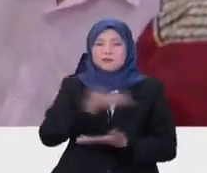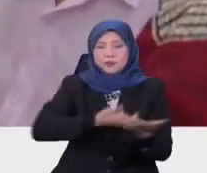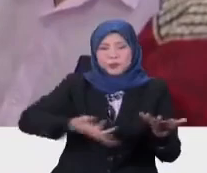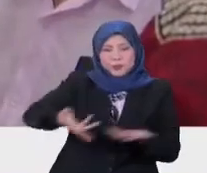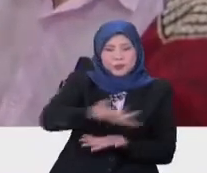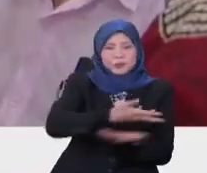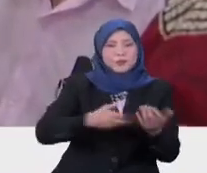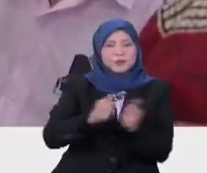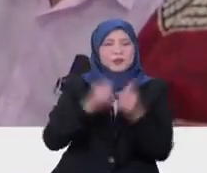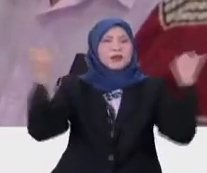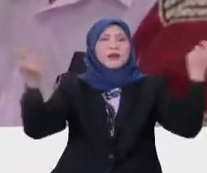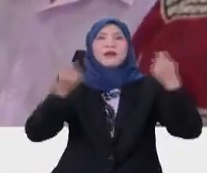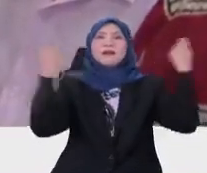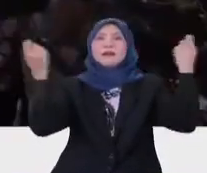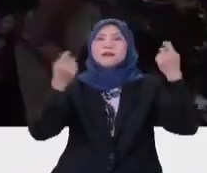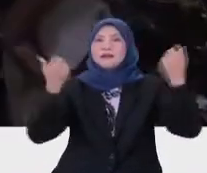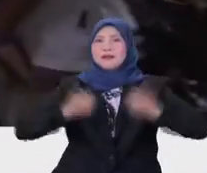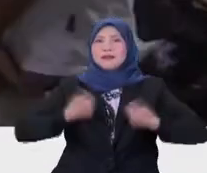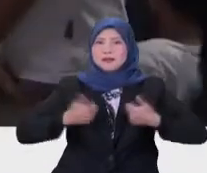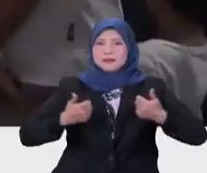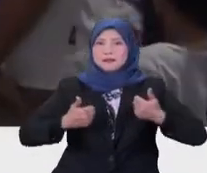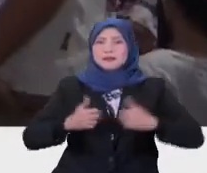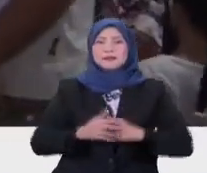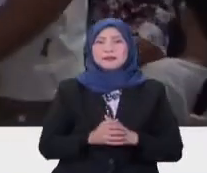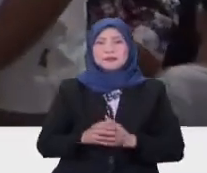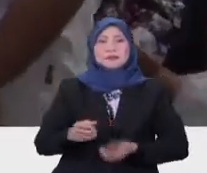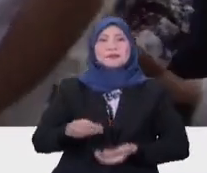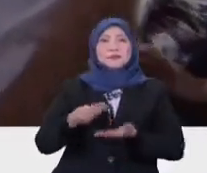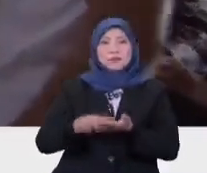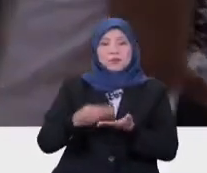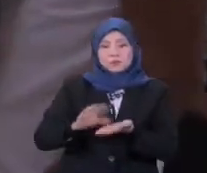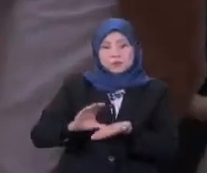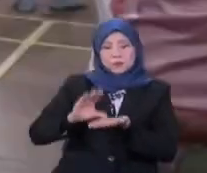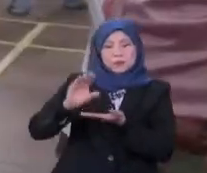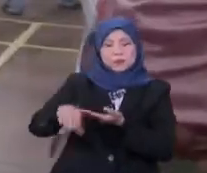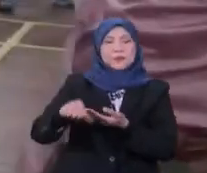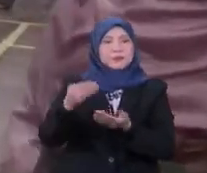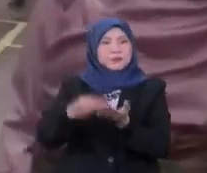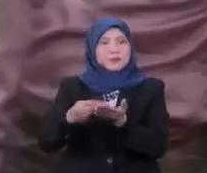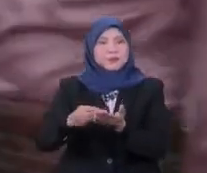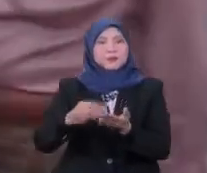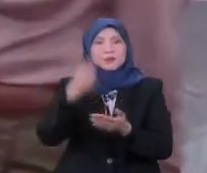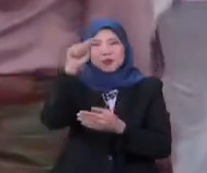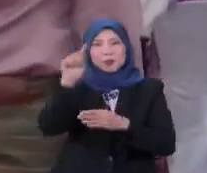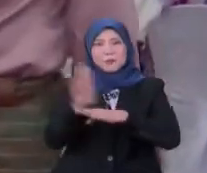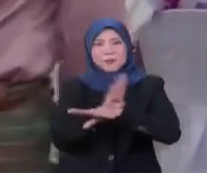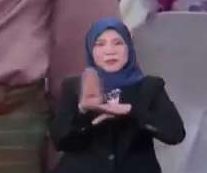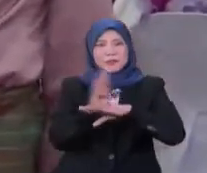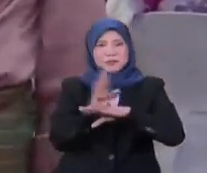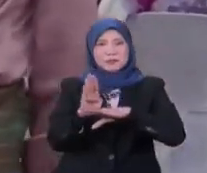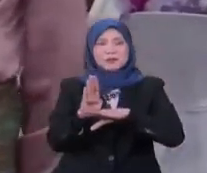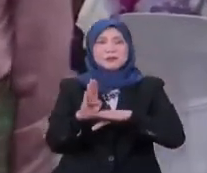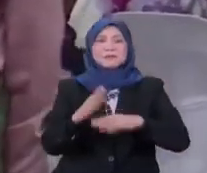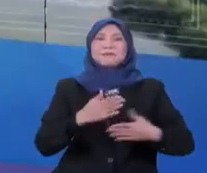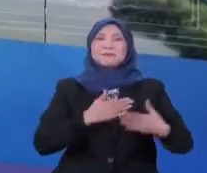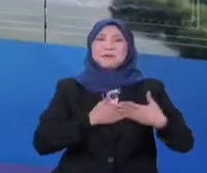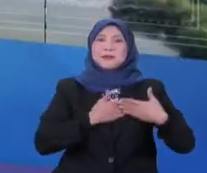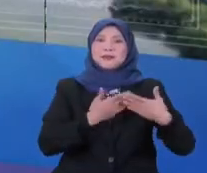Mesra Aidilfitri di Beaufort. Beliau turut menyerahkan bantuan kepada 10 peserta program Jana Niaga Prihatin.